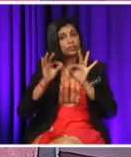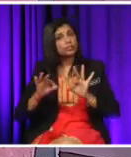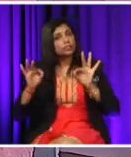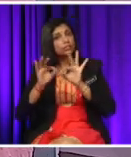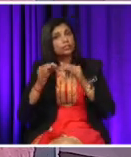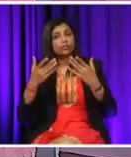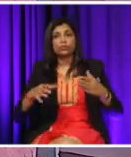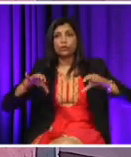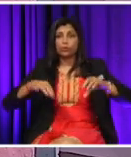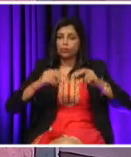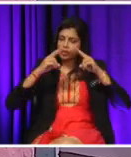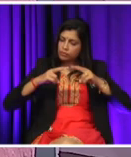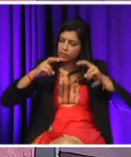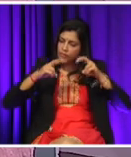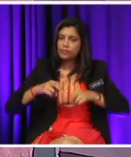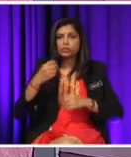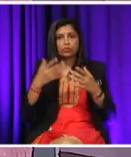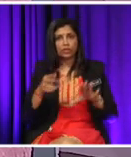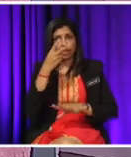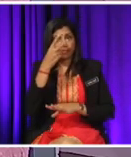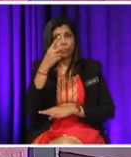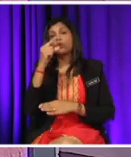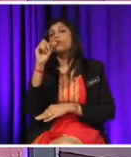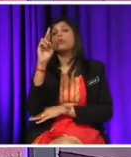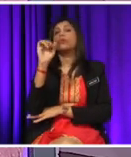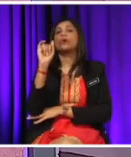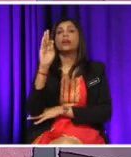dan sekarang mestilah ada pengiraan